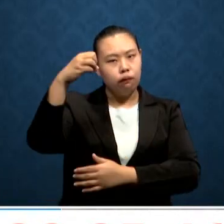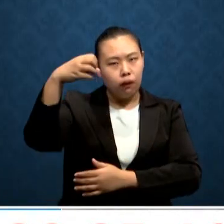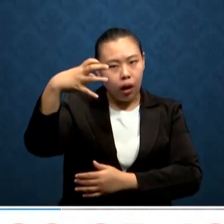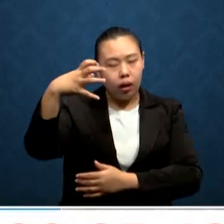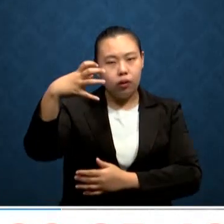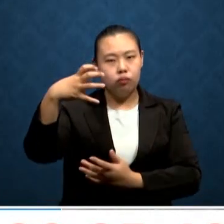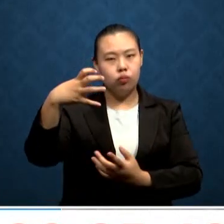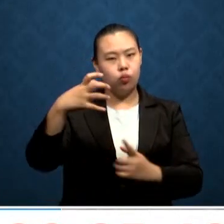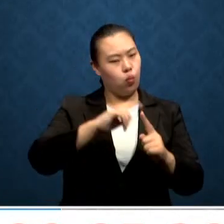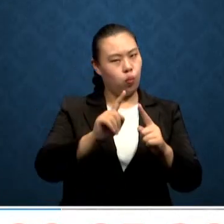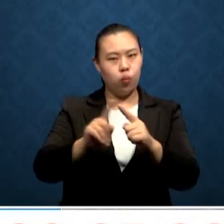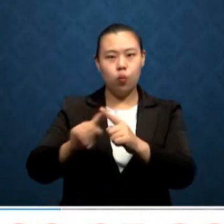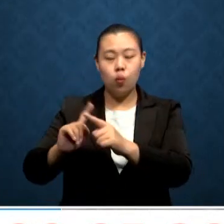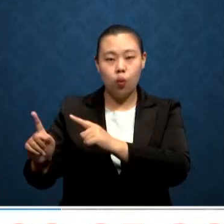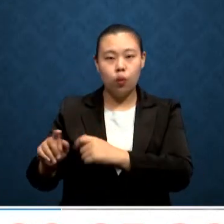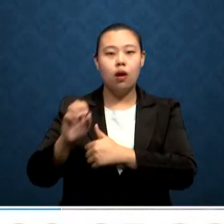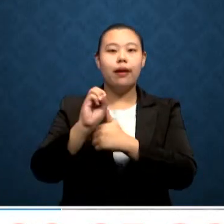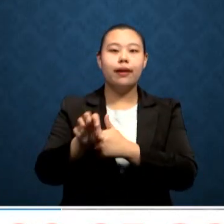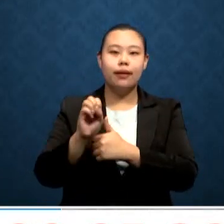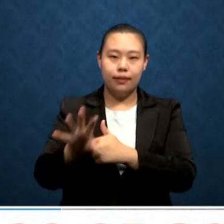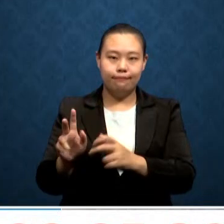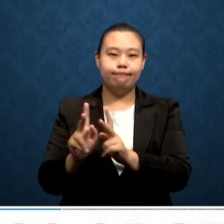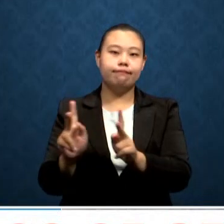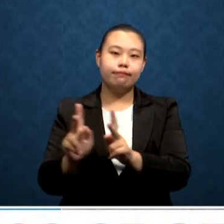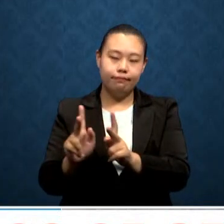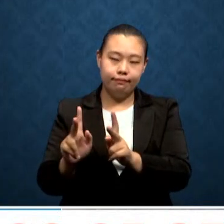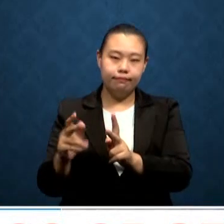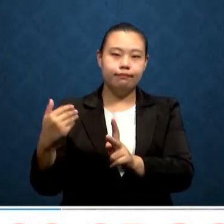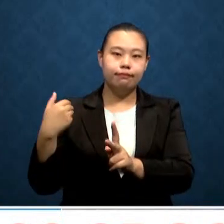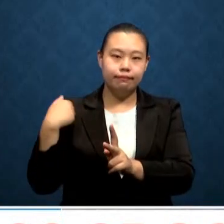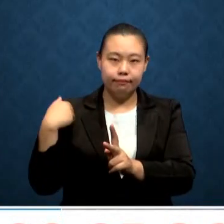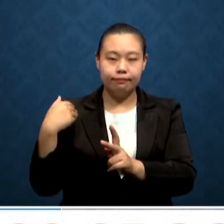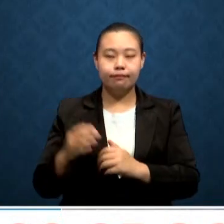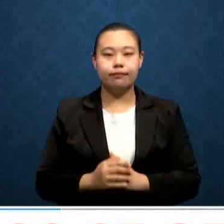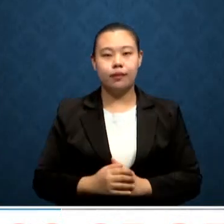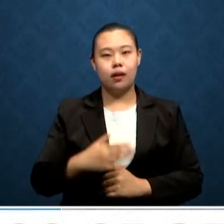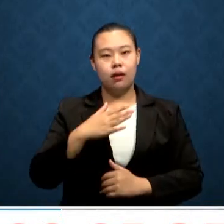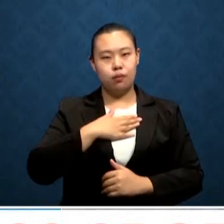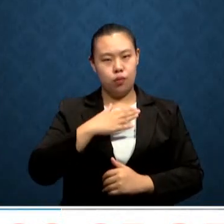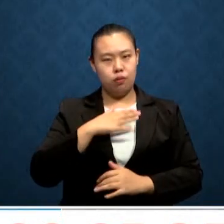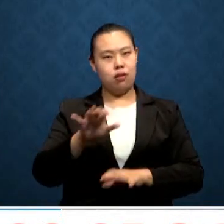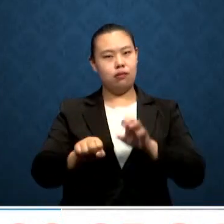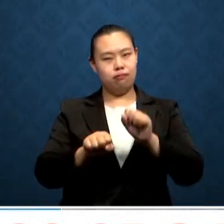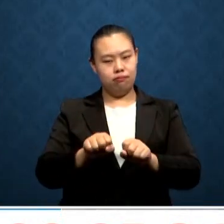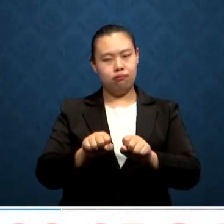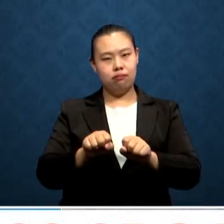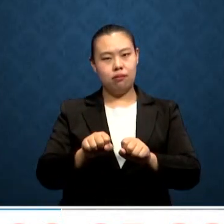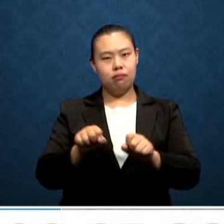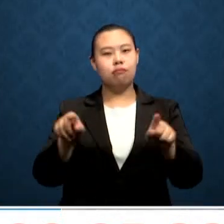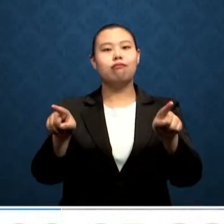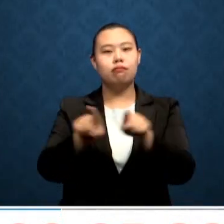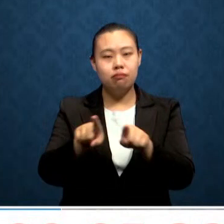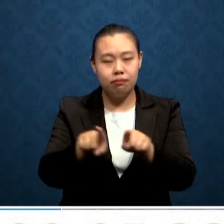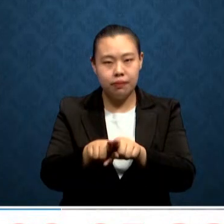นหลายๆอย่างและแนะนำคณะกรรมการด้วยผมก็มีข้อสังเกตเช่นเดียวกันเรื่องค่า